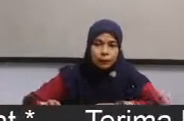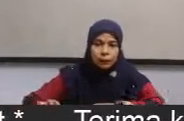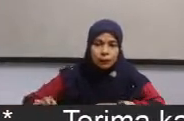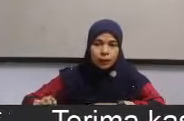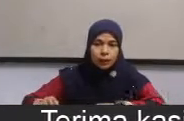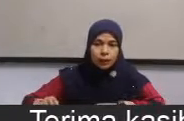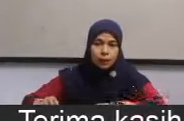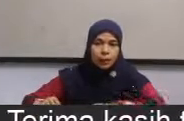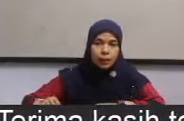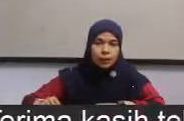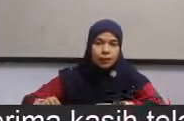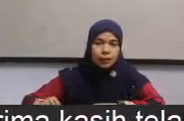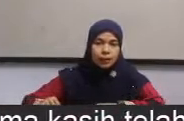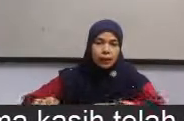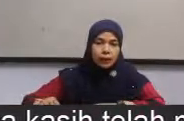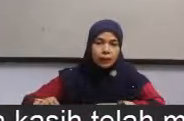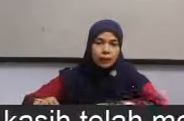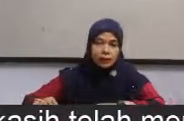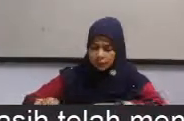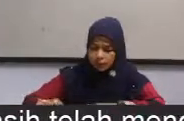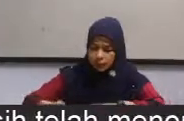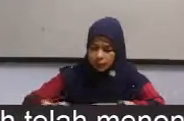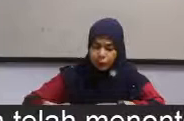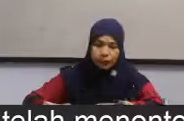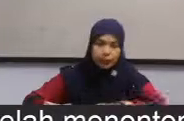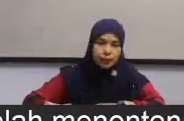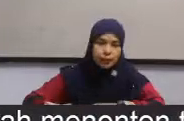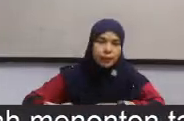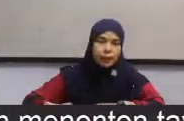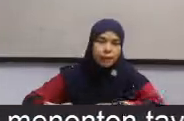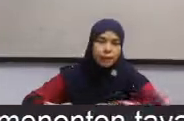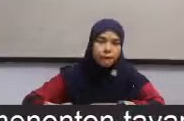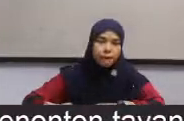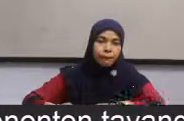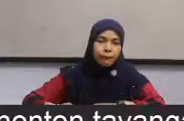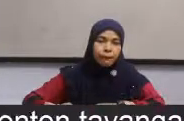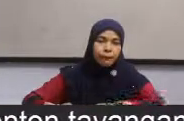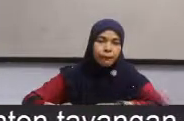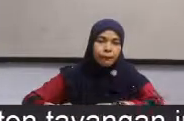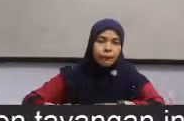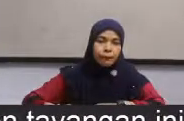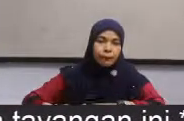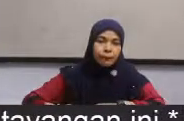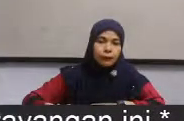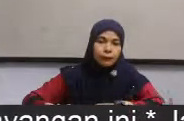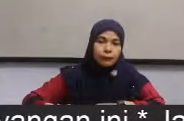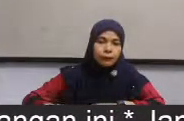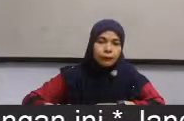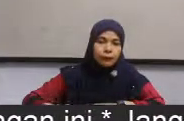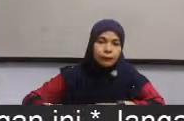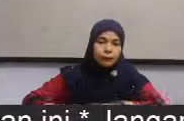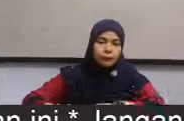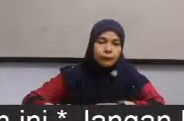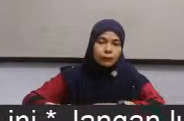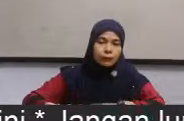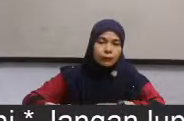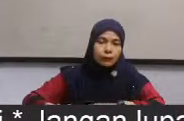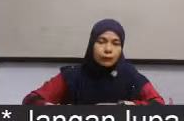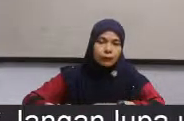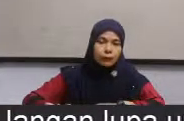memilih budaya asing yang sesuai dengan budaya aslinya Hi Ho